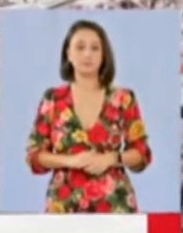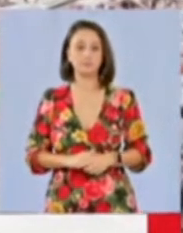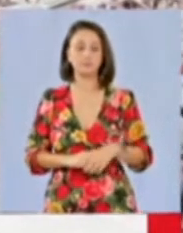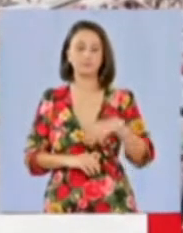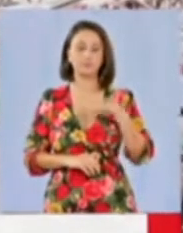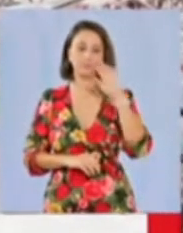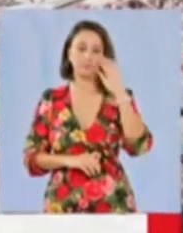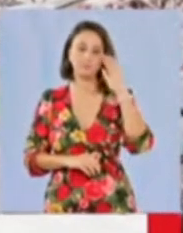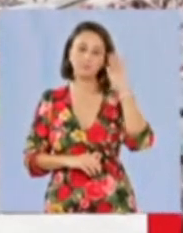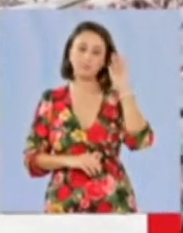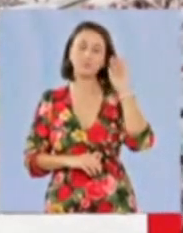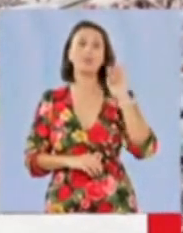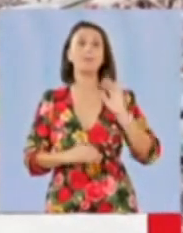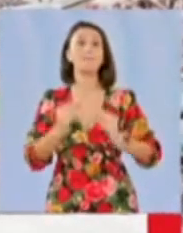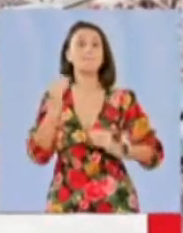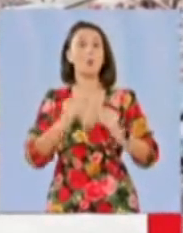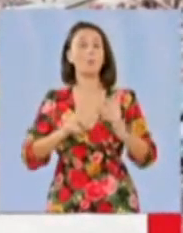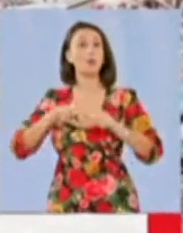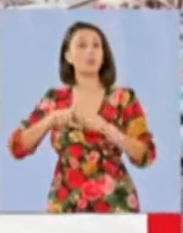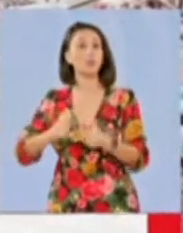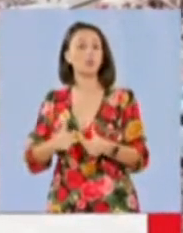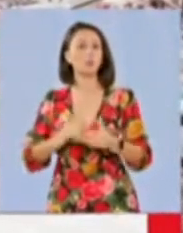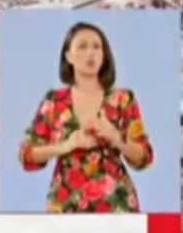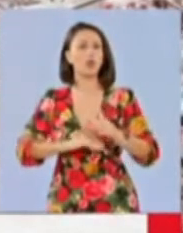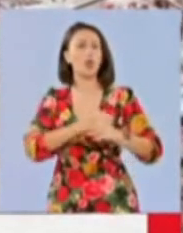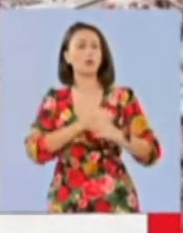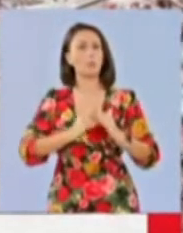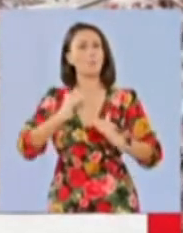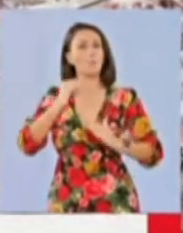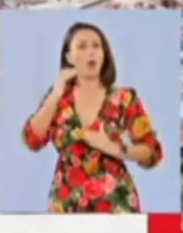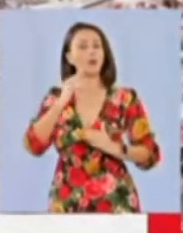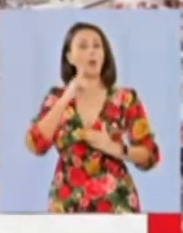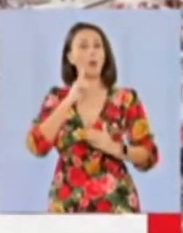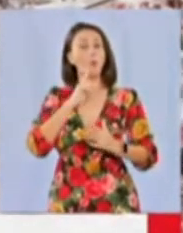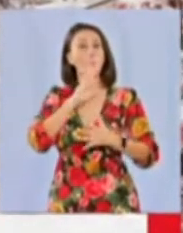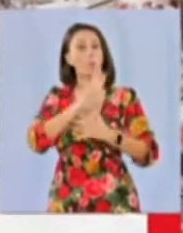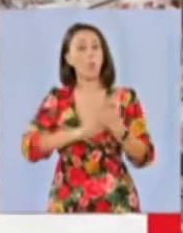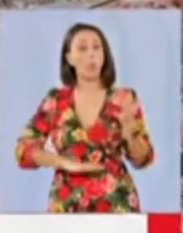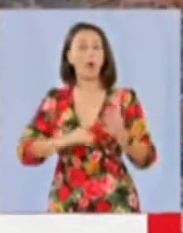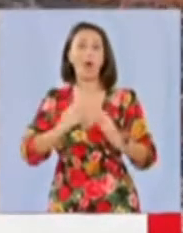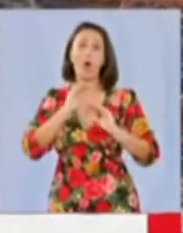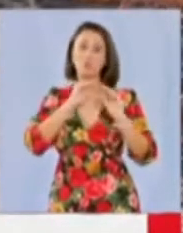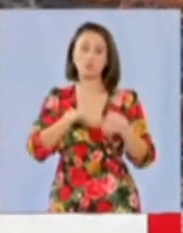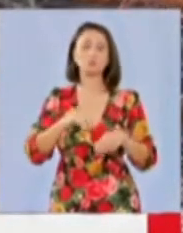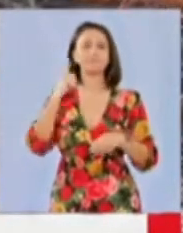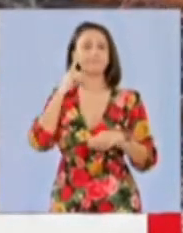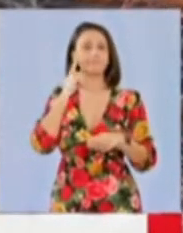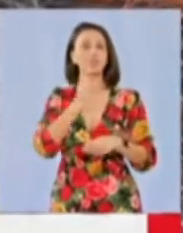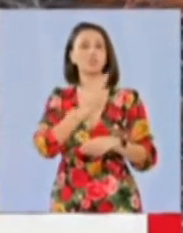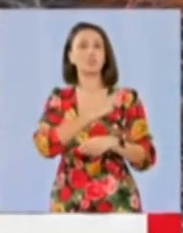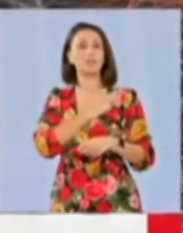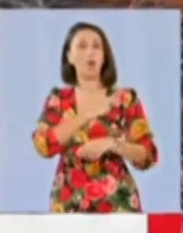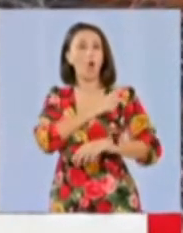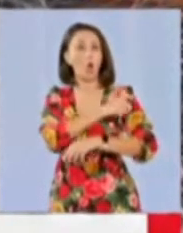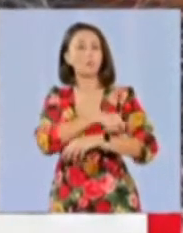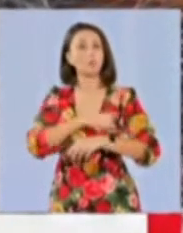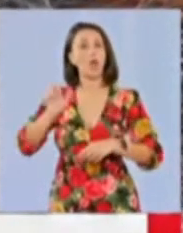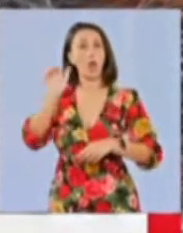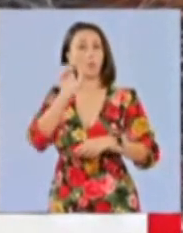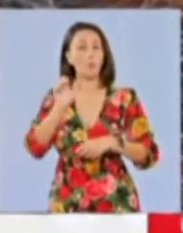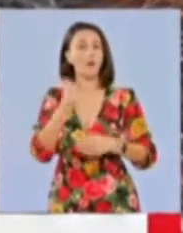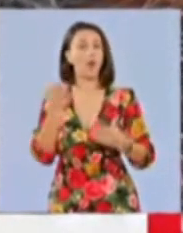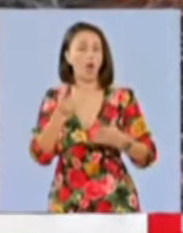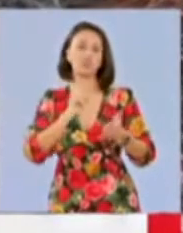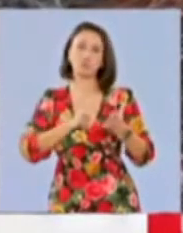problema deșeurilor din România și gradul ridicat al poluării din capitală au ajuns din nou la urechile șefii comisiei europene în cursul la fundal Lion